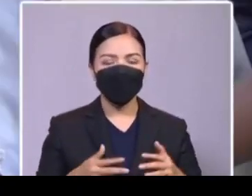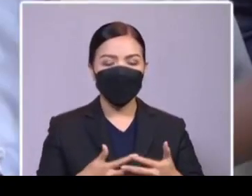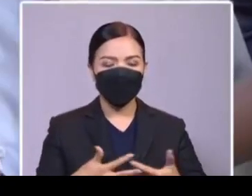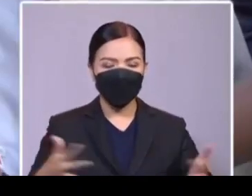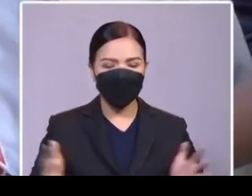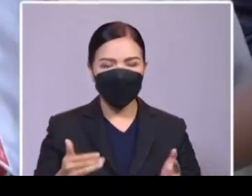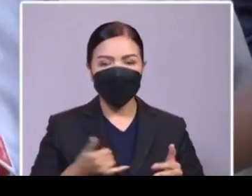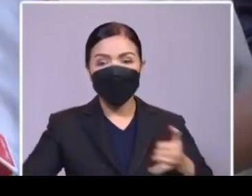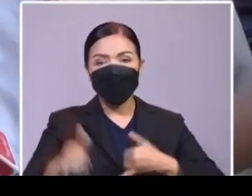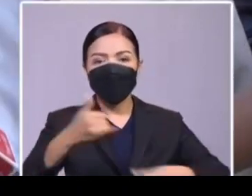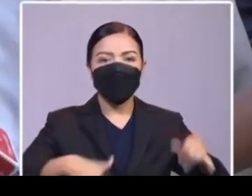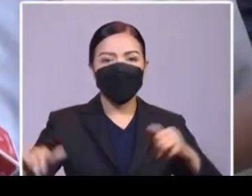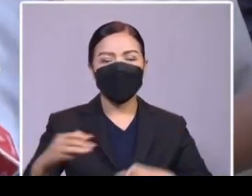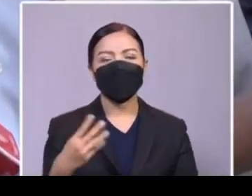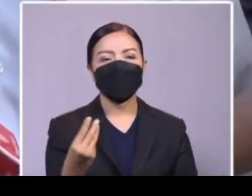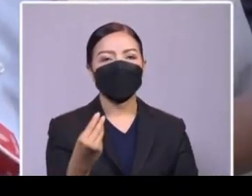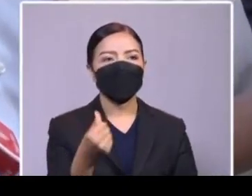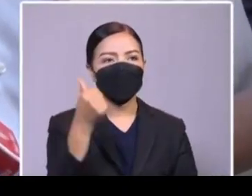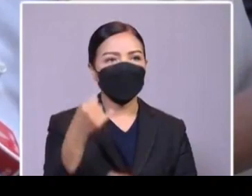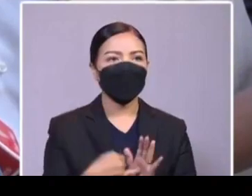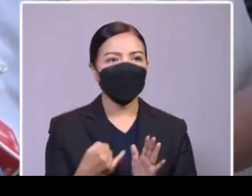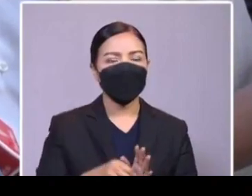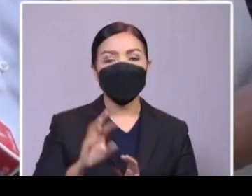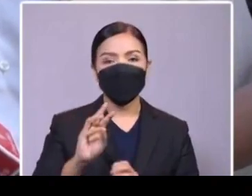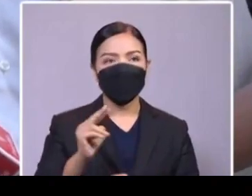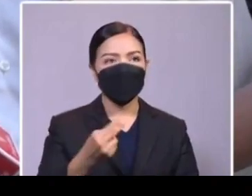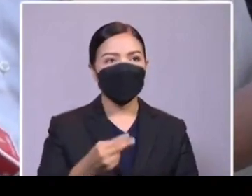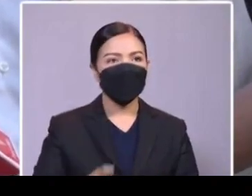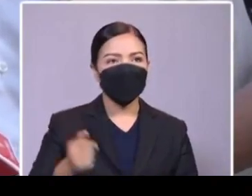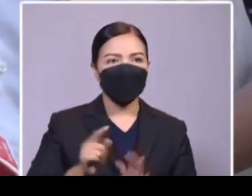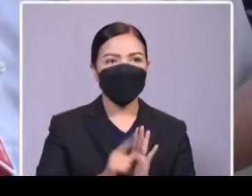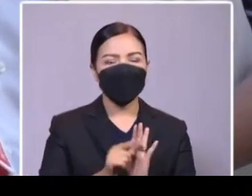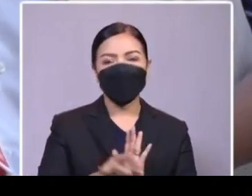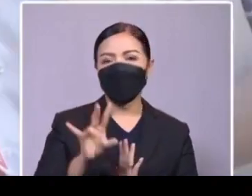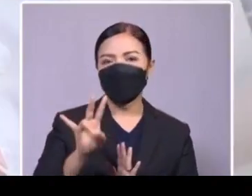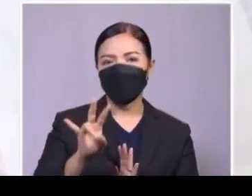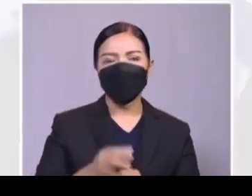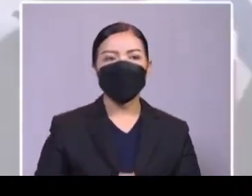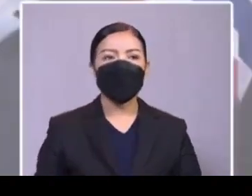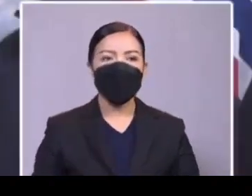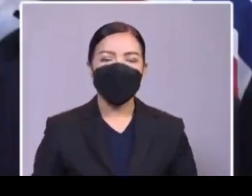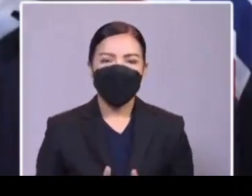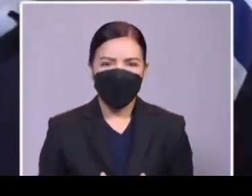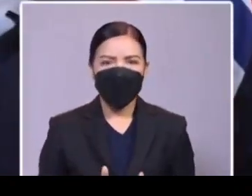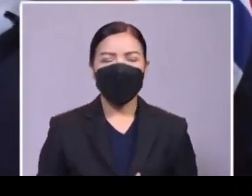ะครับสามารถที่จะระบายคน 60,000 คนได้ภายใน7นาทีนะซึ่งก